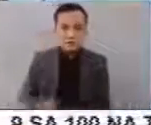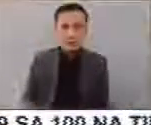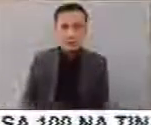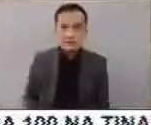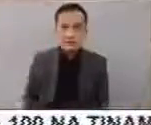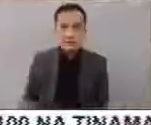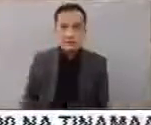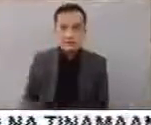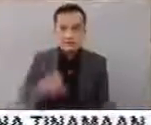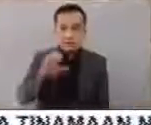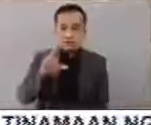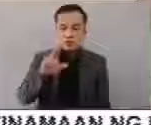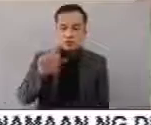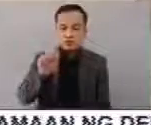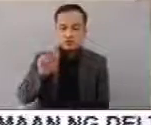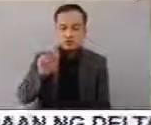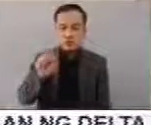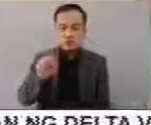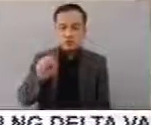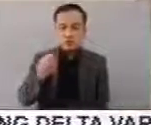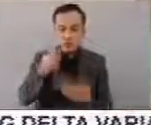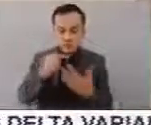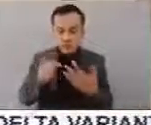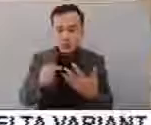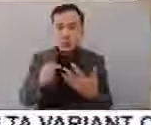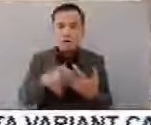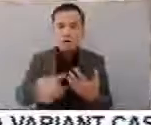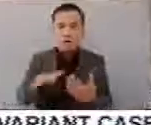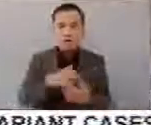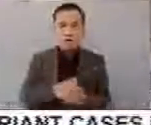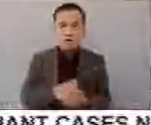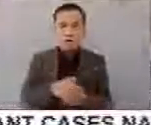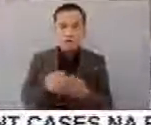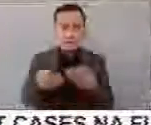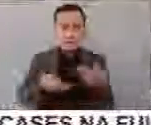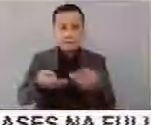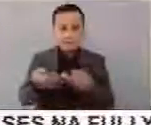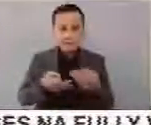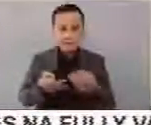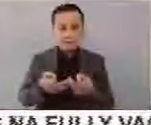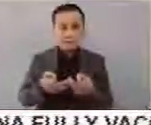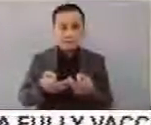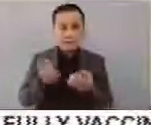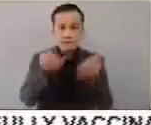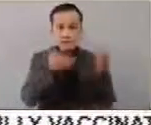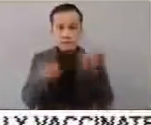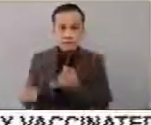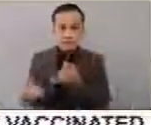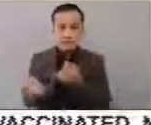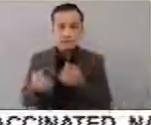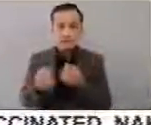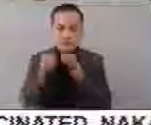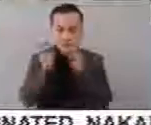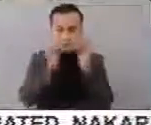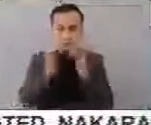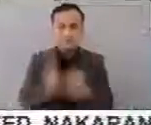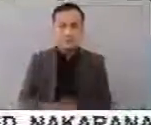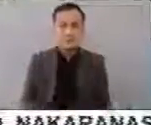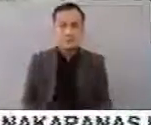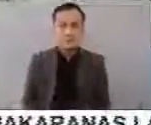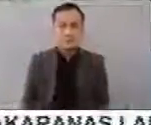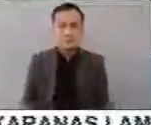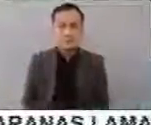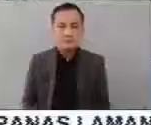kanila. Dagdag pa riyan, naungkat din ng presidente ang ilan pa sa mga hakbang na ginawa ng administrasyon para mabigyan